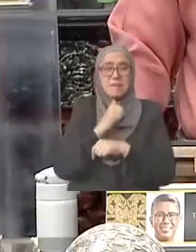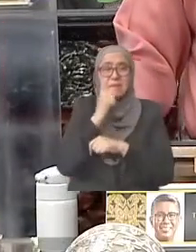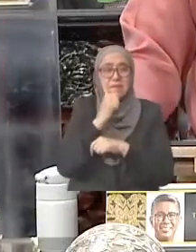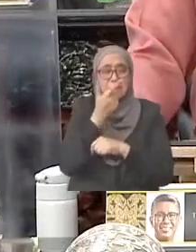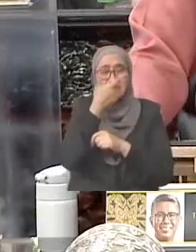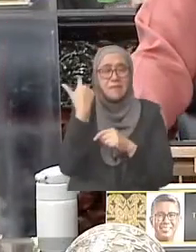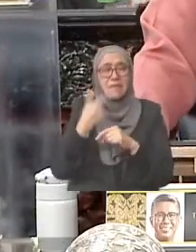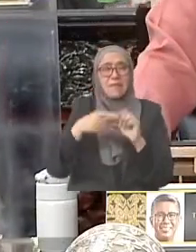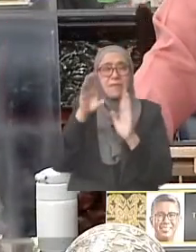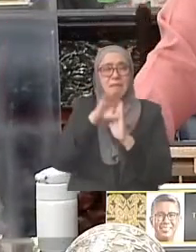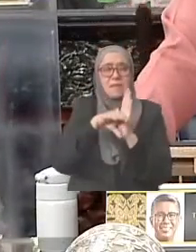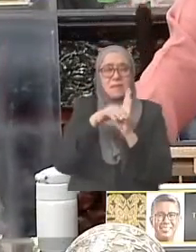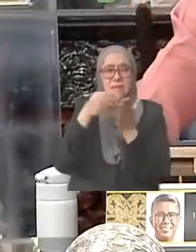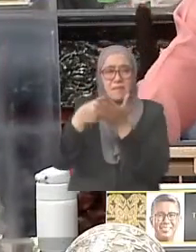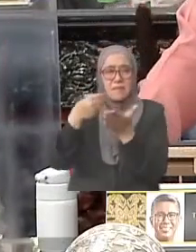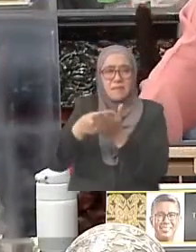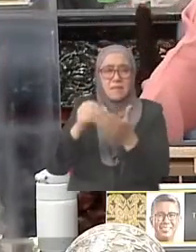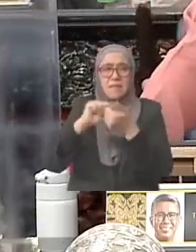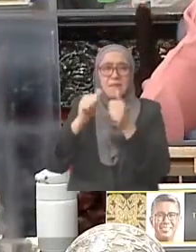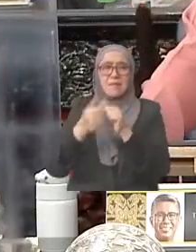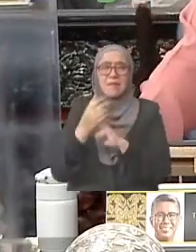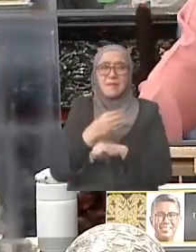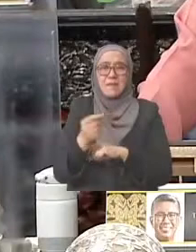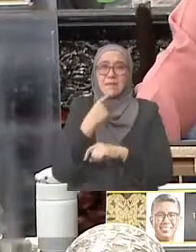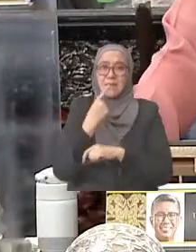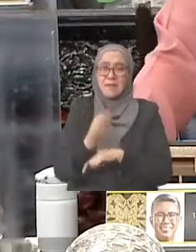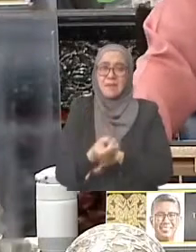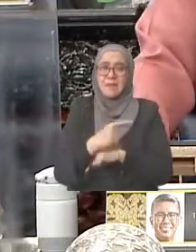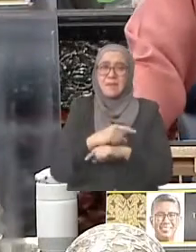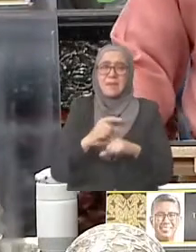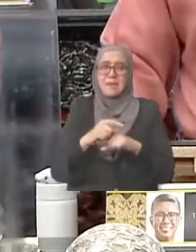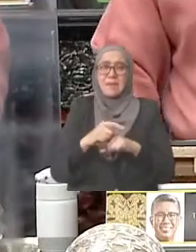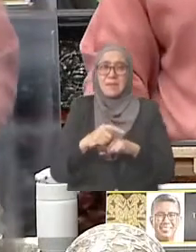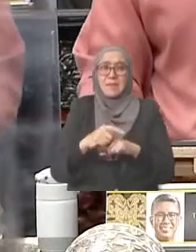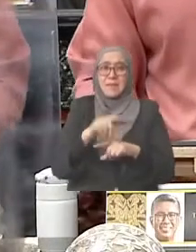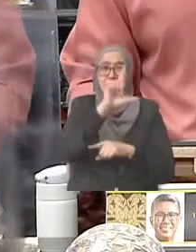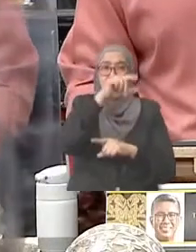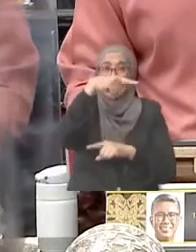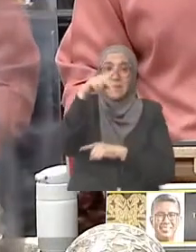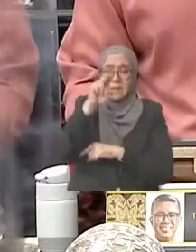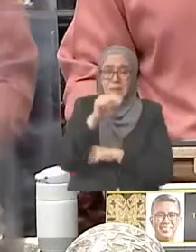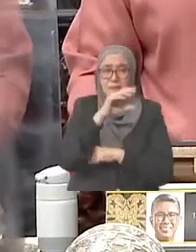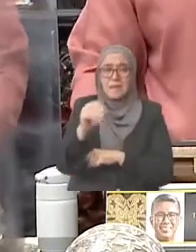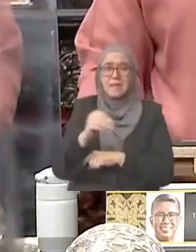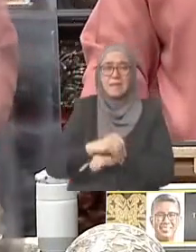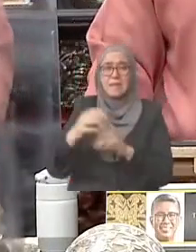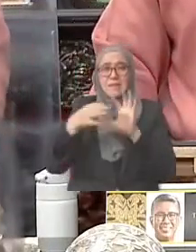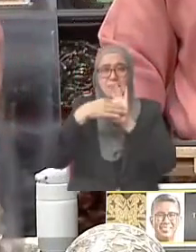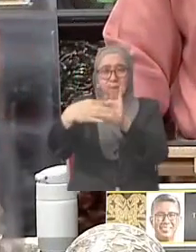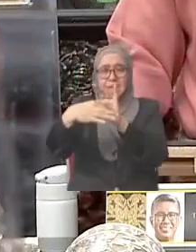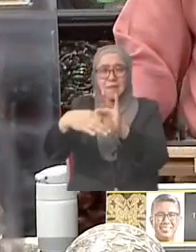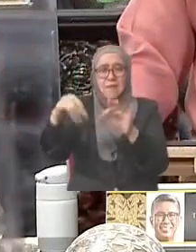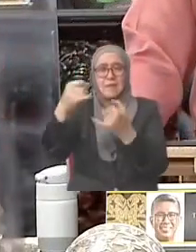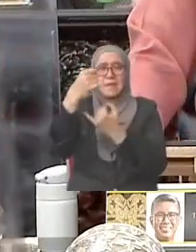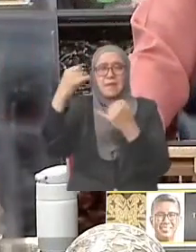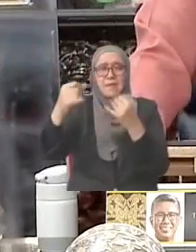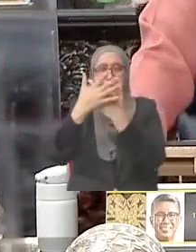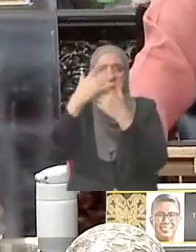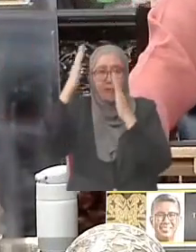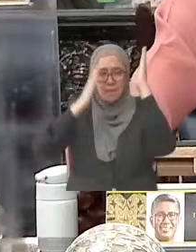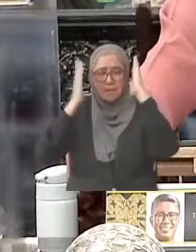penduduk dan pembangunan keluarga Malaysia dengan kerjasama jabatan pejabat Desa akan mengedarkan secara percuma hit